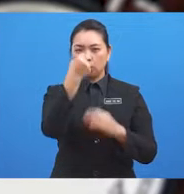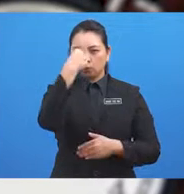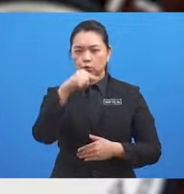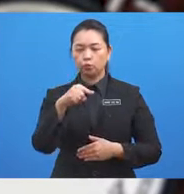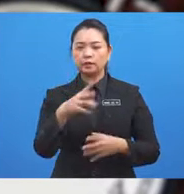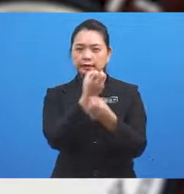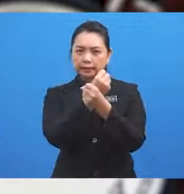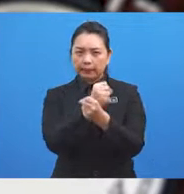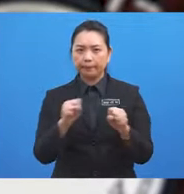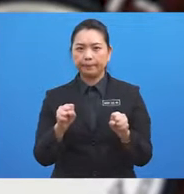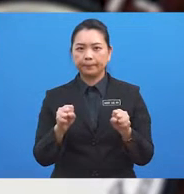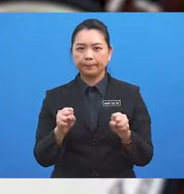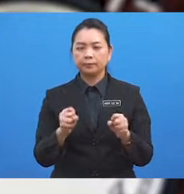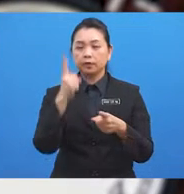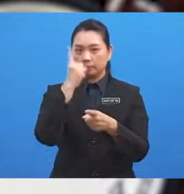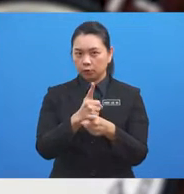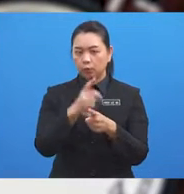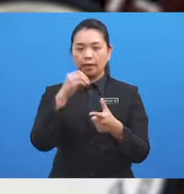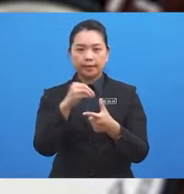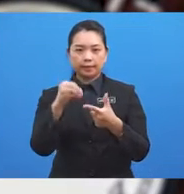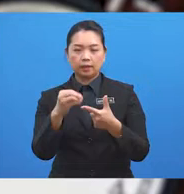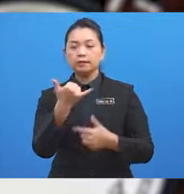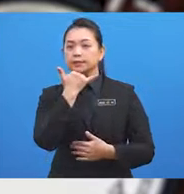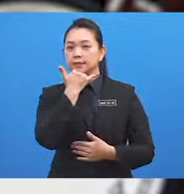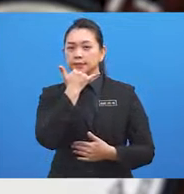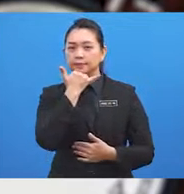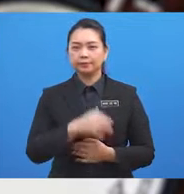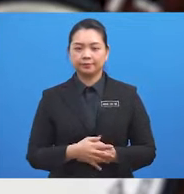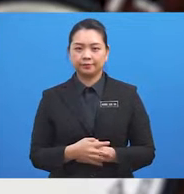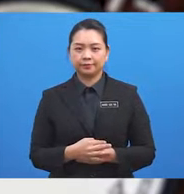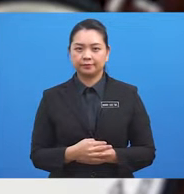untuk disiapkan. Betul atau salah?